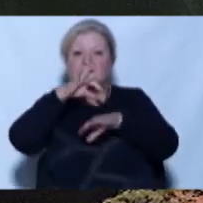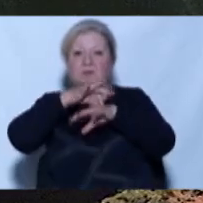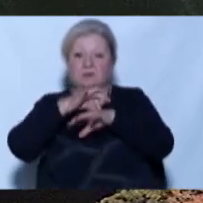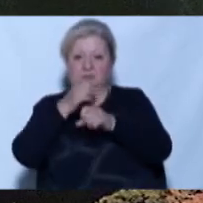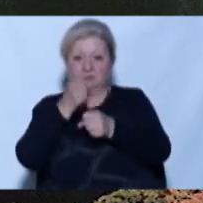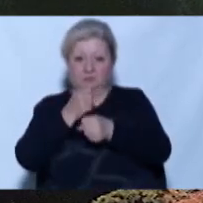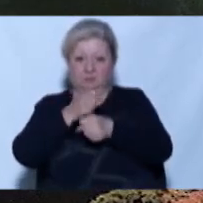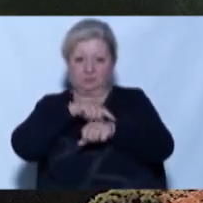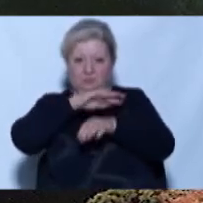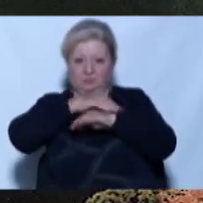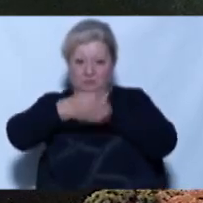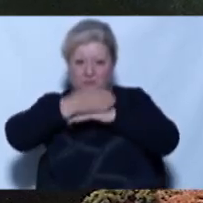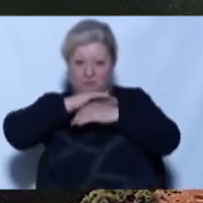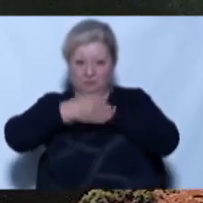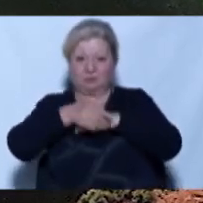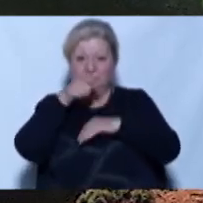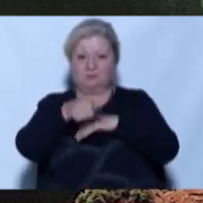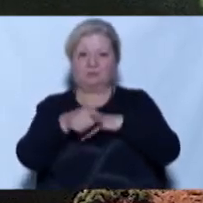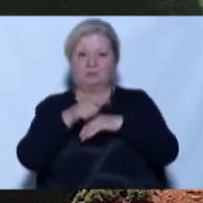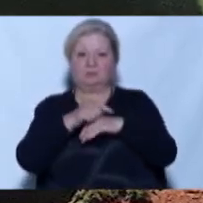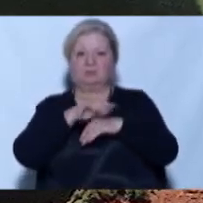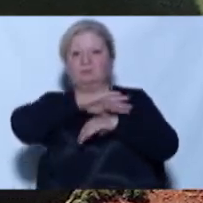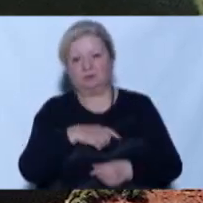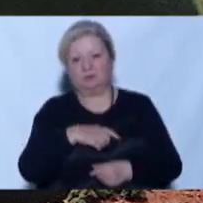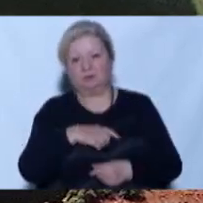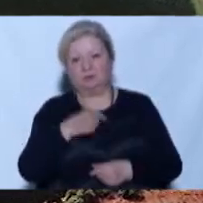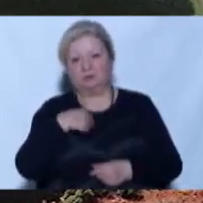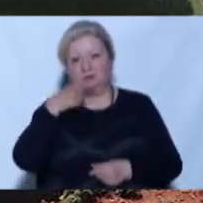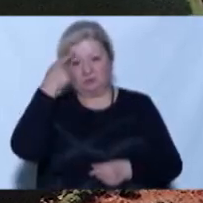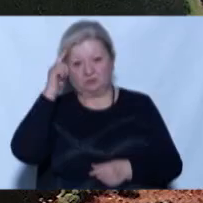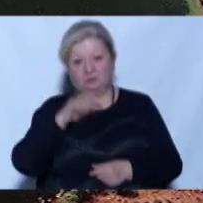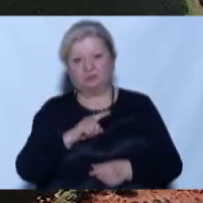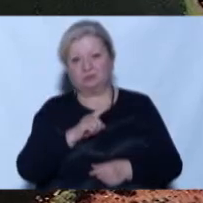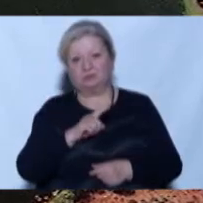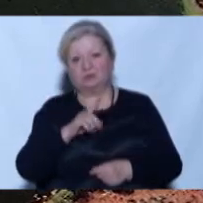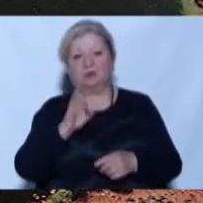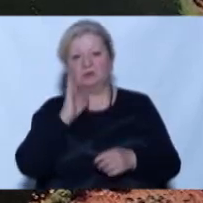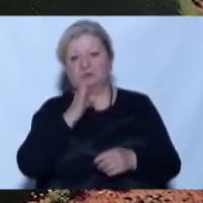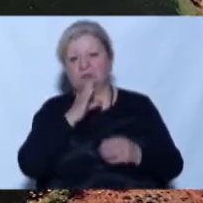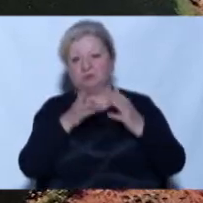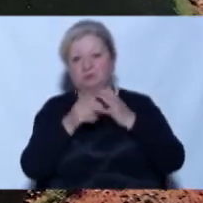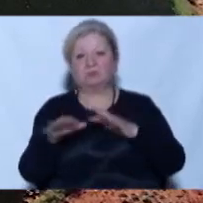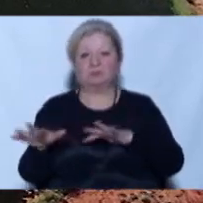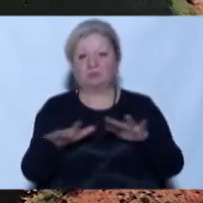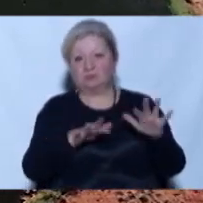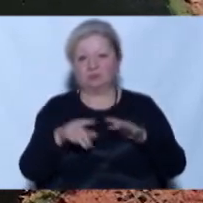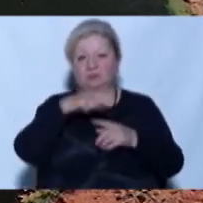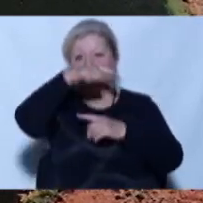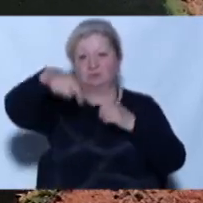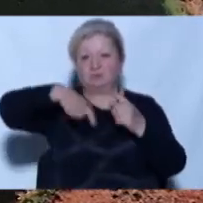ეს პროცესები დედამიწის ზედაპირზე რელიეფის ფორმებს ქმნიან. ჩვენ ვიცით, რომ დედამიწა მოძრაობს მზის